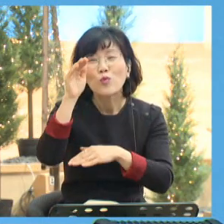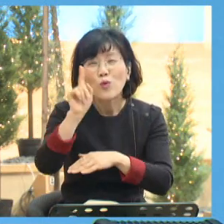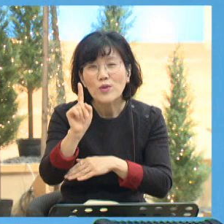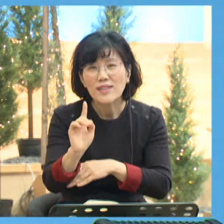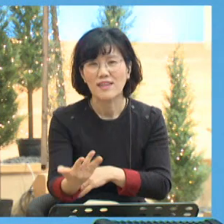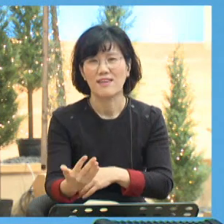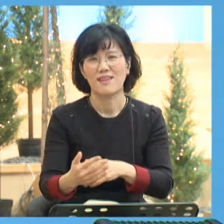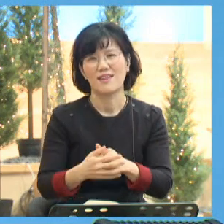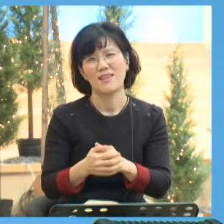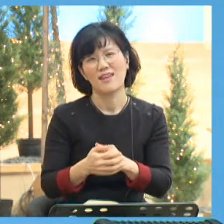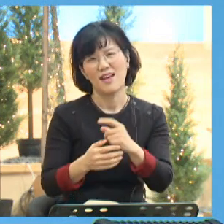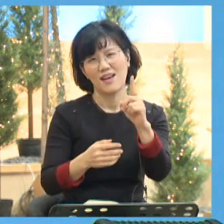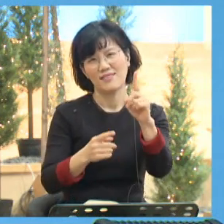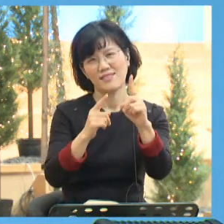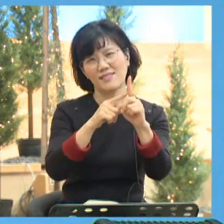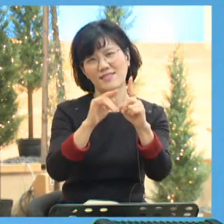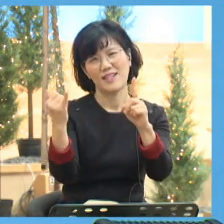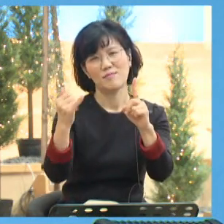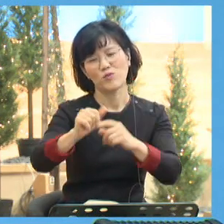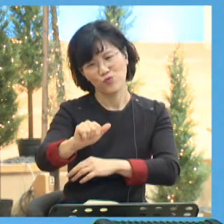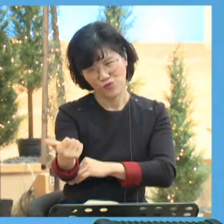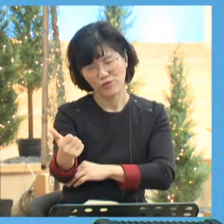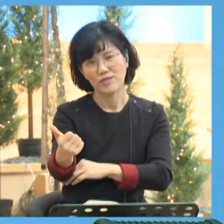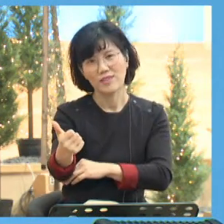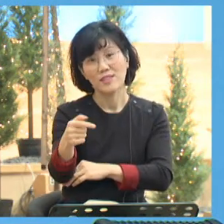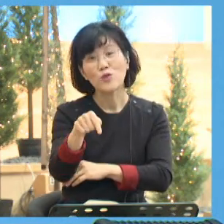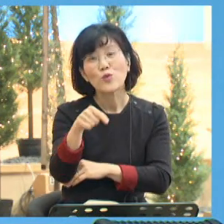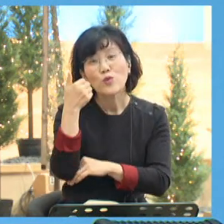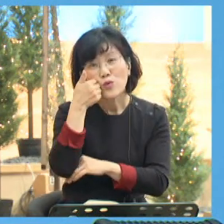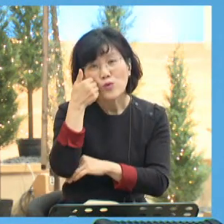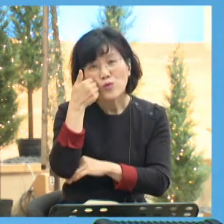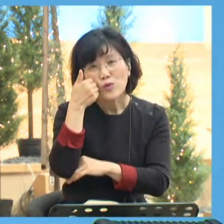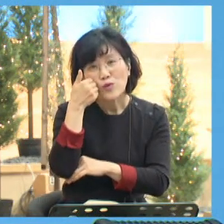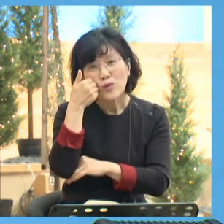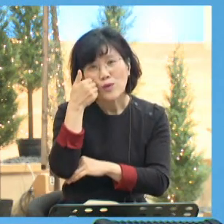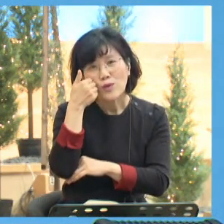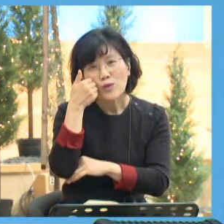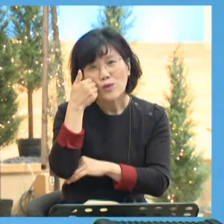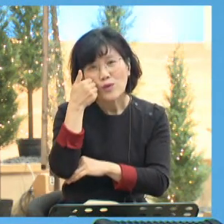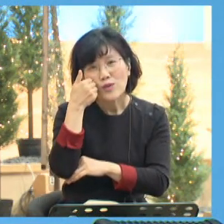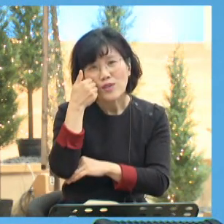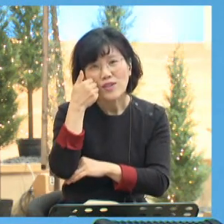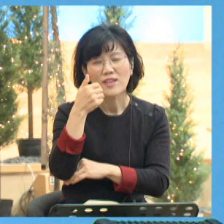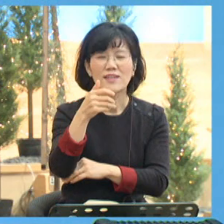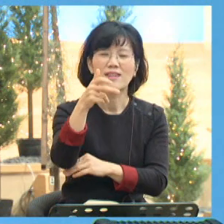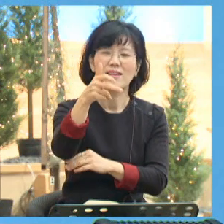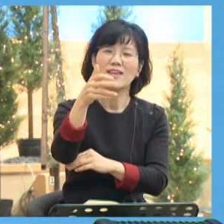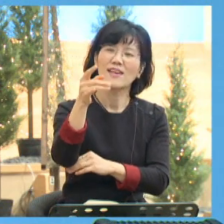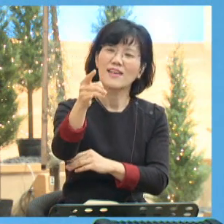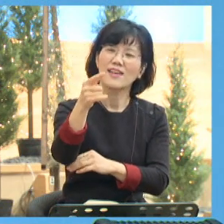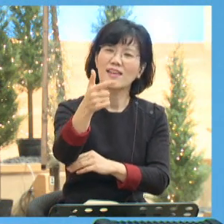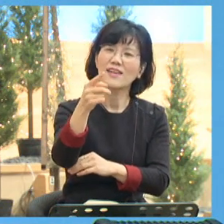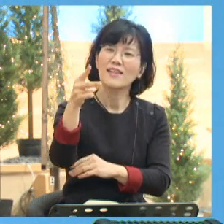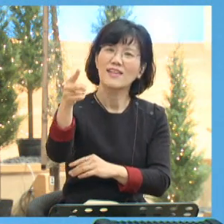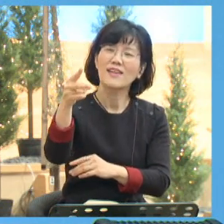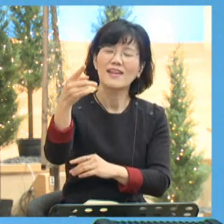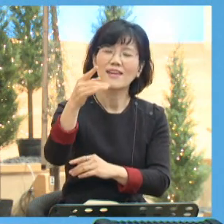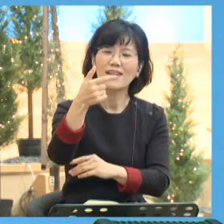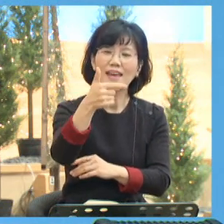한 사람이 죽습니다 그때 좋은 사람이 누구냐 저렇게 미리 되더군요